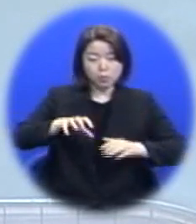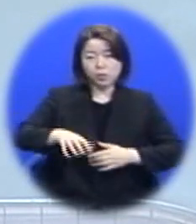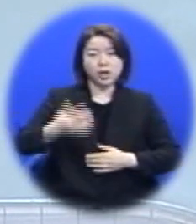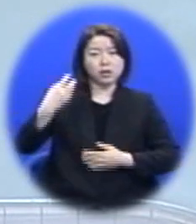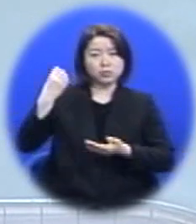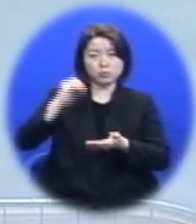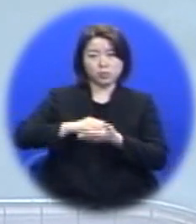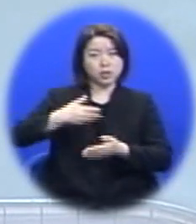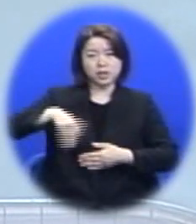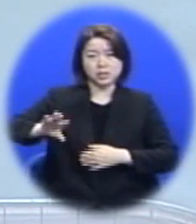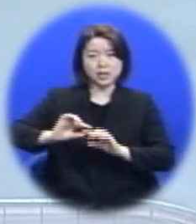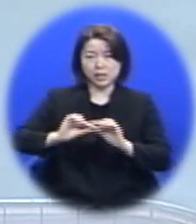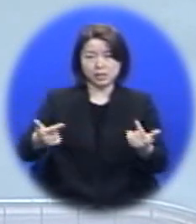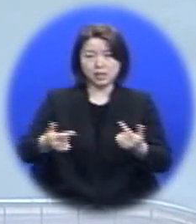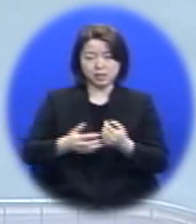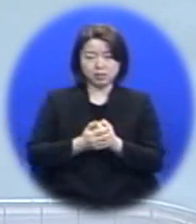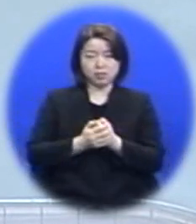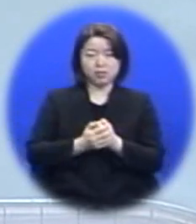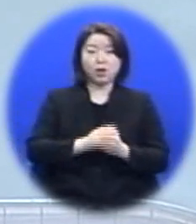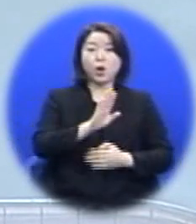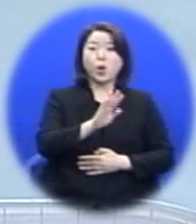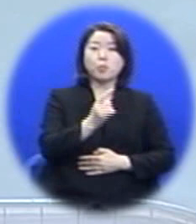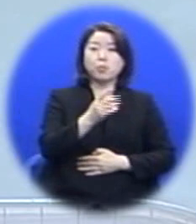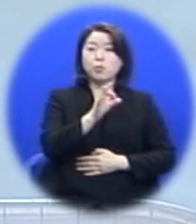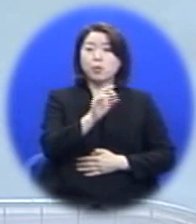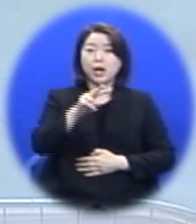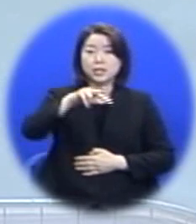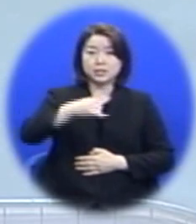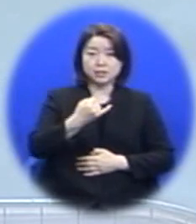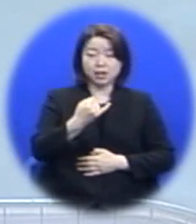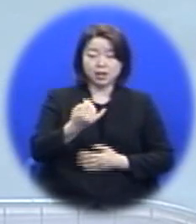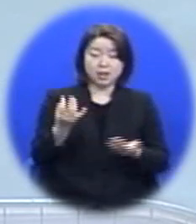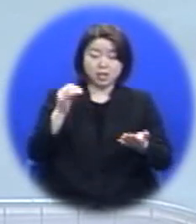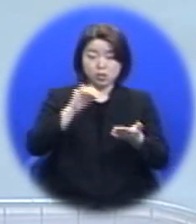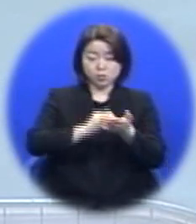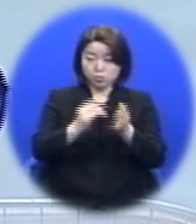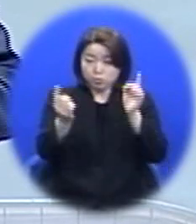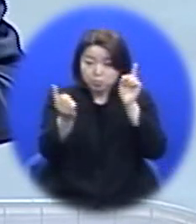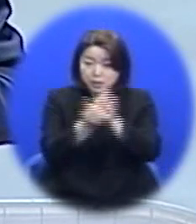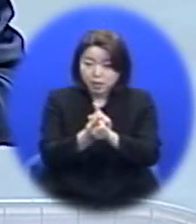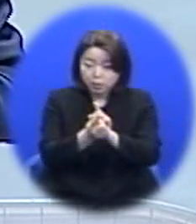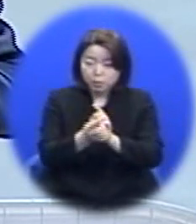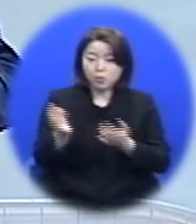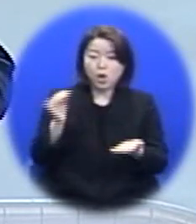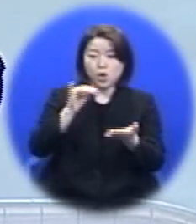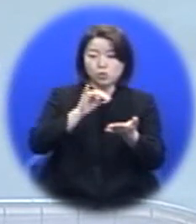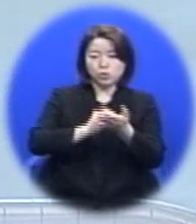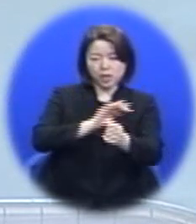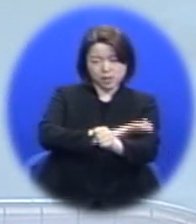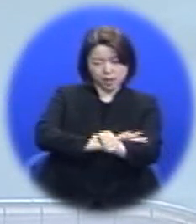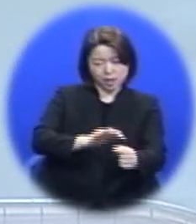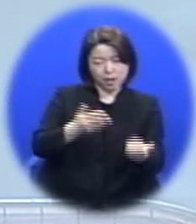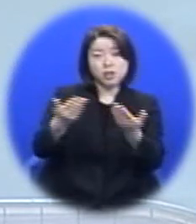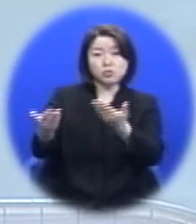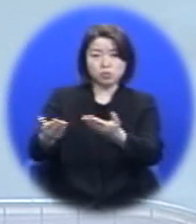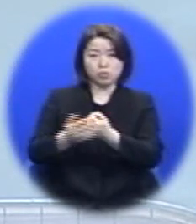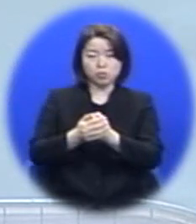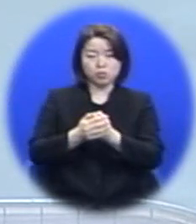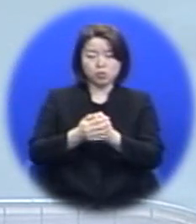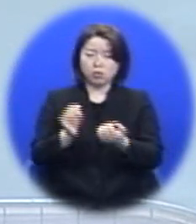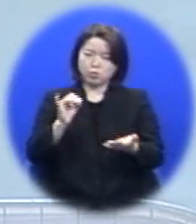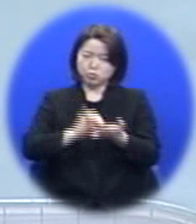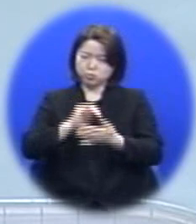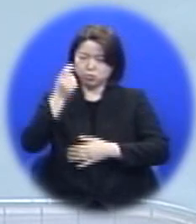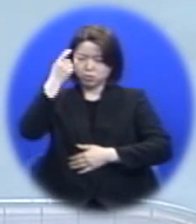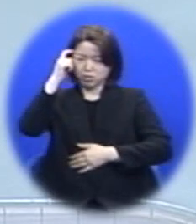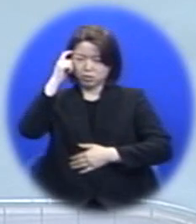보아스가 룻을 만나고 참 룻에게 잘해줍니다. 룻이 너무 이상한 거예요. 왜 나 같은 이방